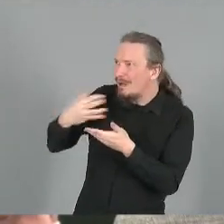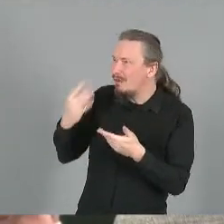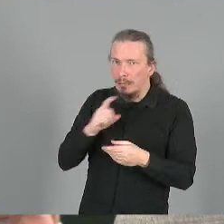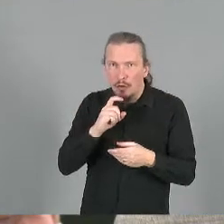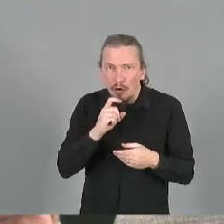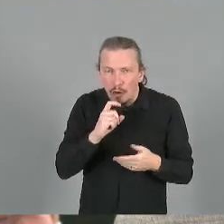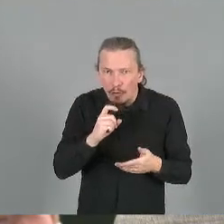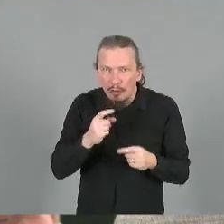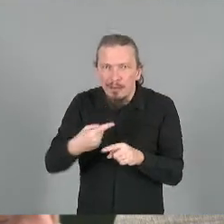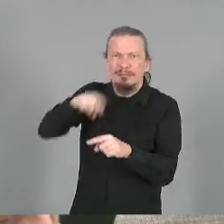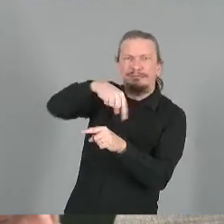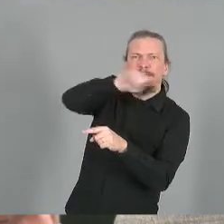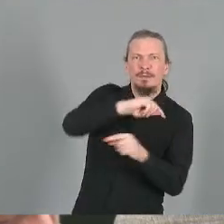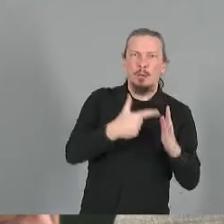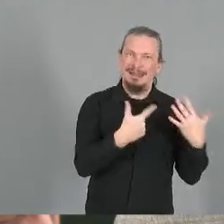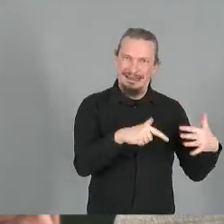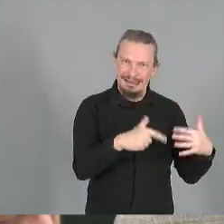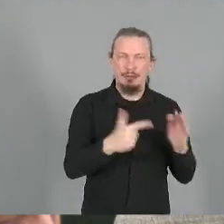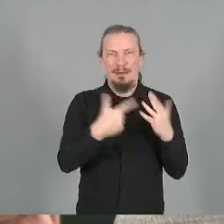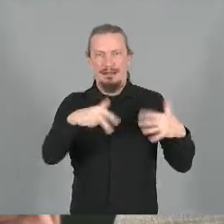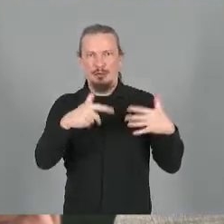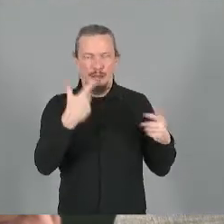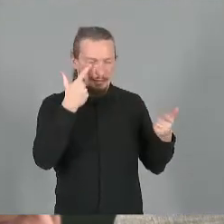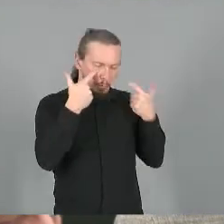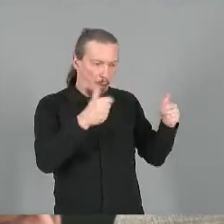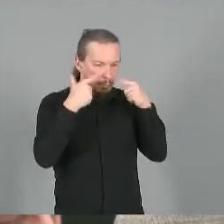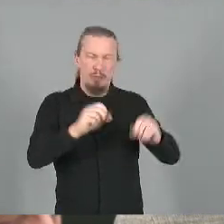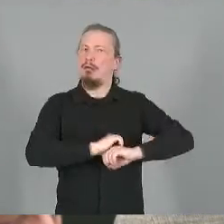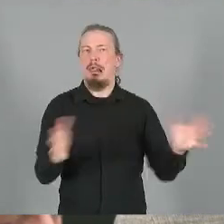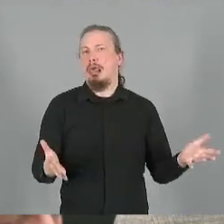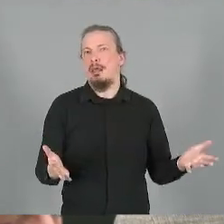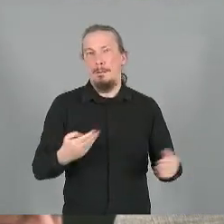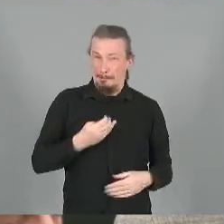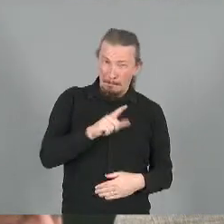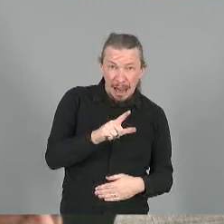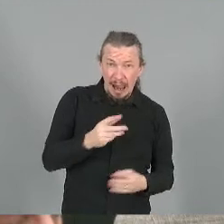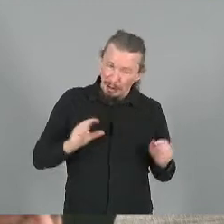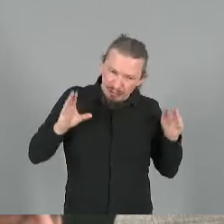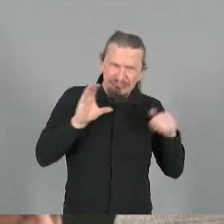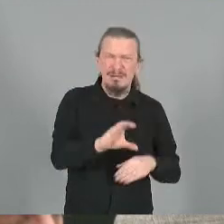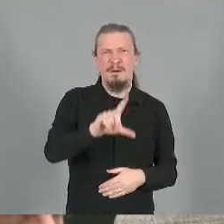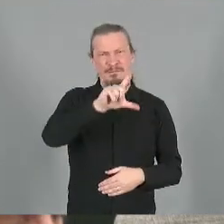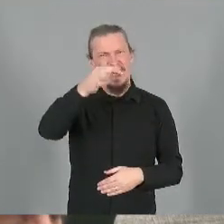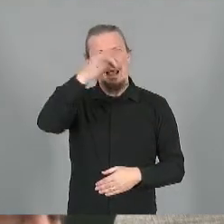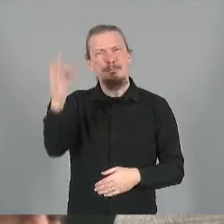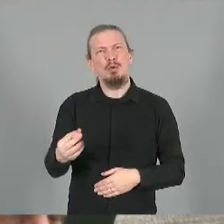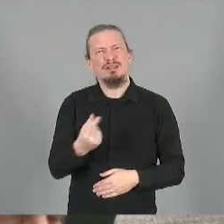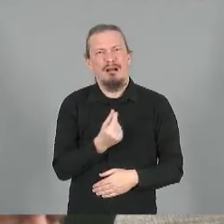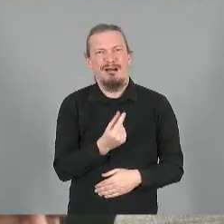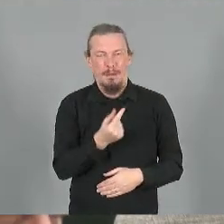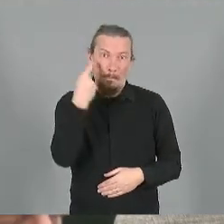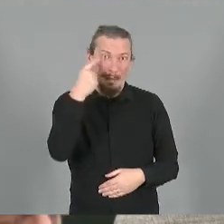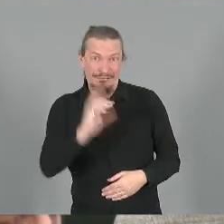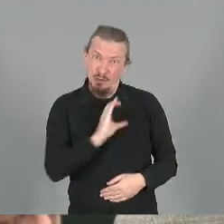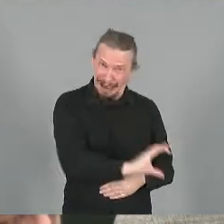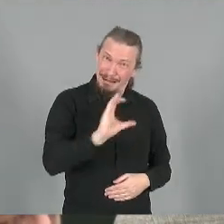ceux des années 2017 et 2018 sont éloquents. La MEL n'a débloqué qu'à peine plus de 20% des crédits initialement prévus pour